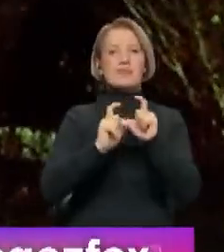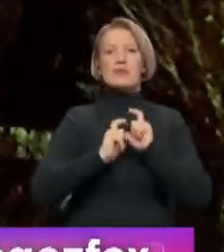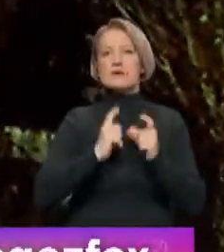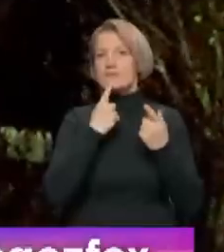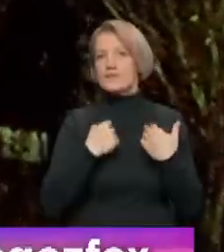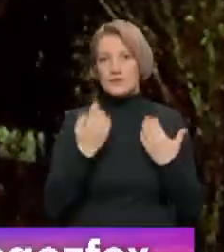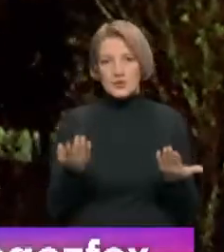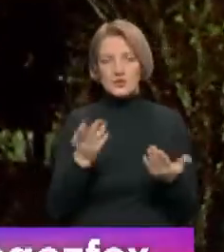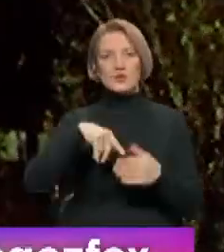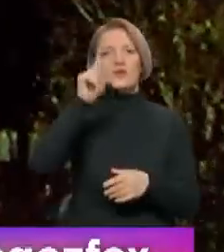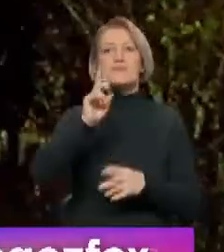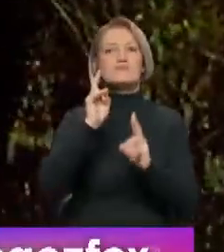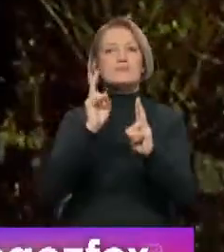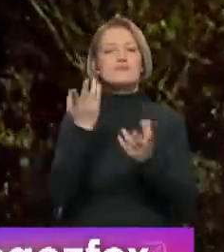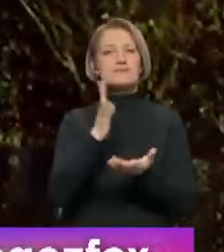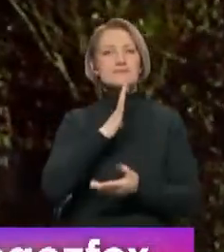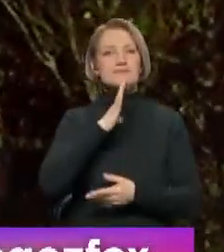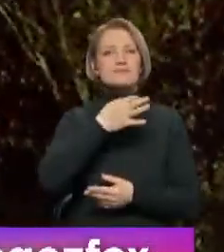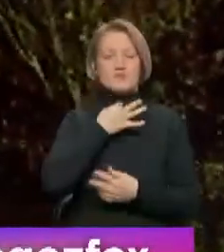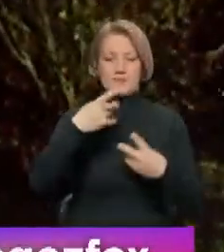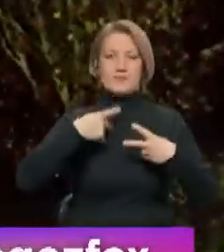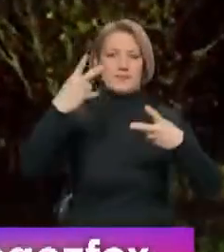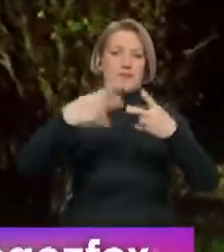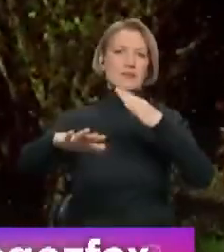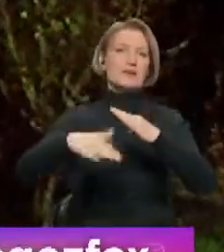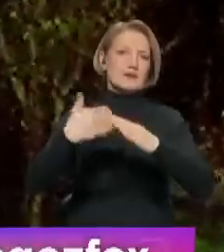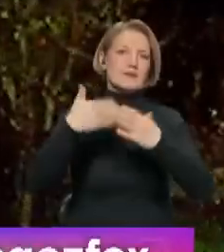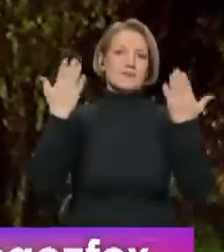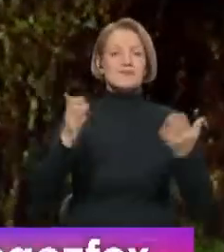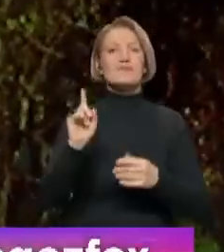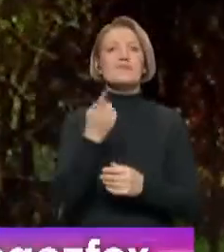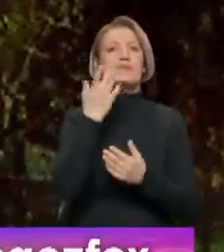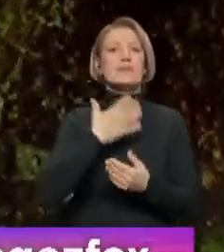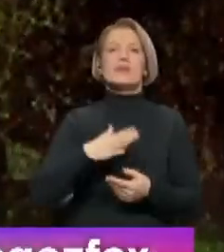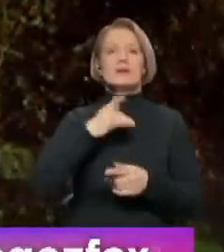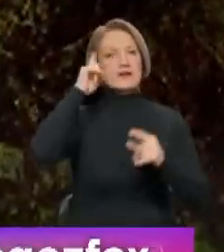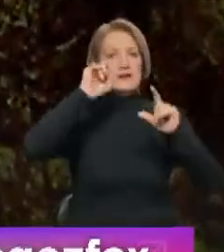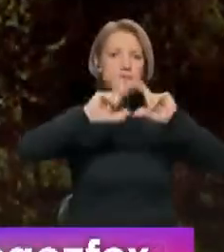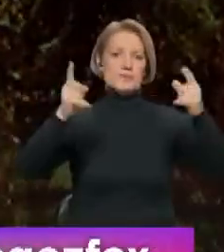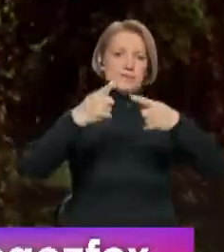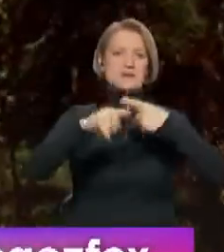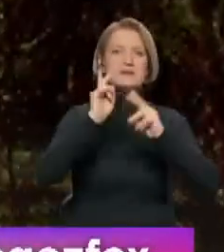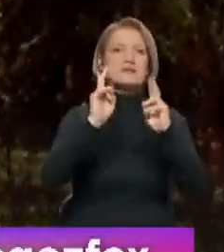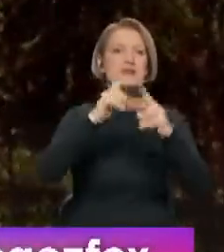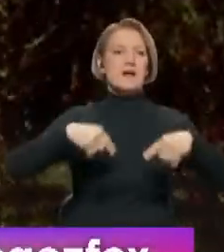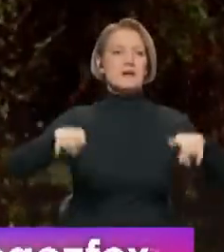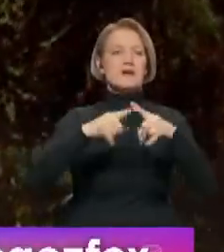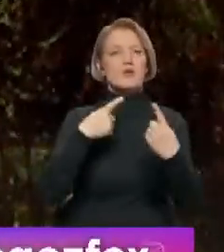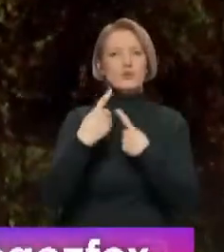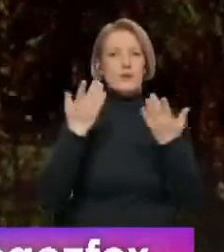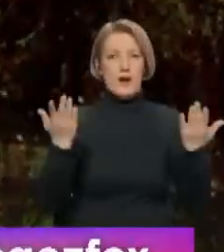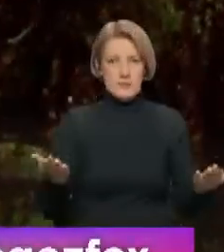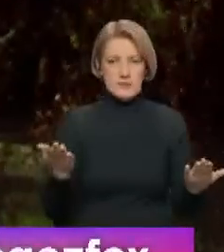diyorsunuz gündeminizde ne var Lütfen bize yazın Müjdemi isterim başlığı altında sizlerle konuşalım ama bir yandan da